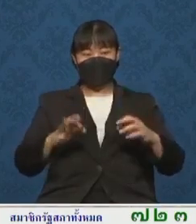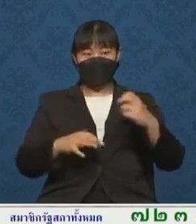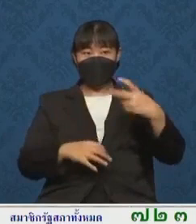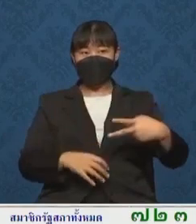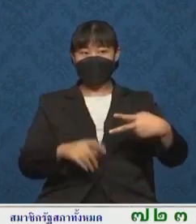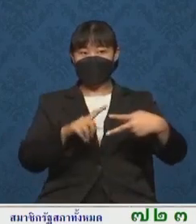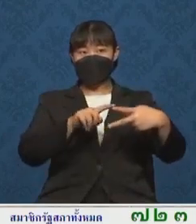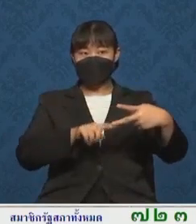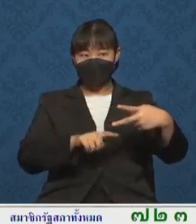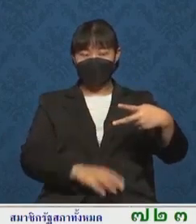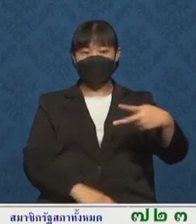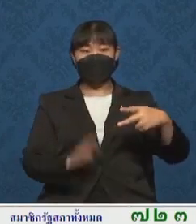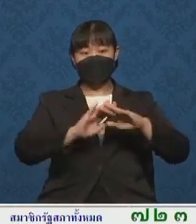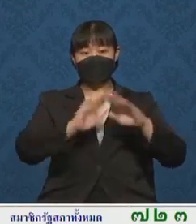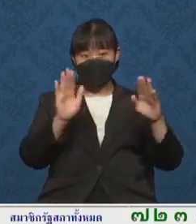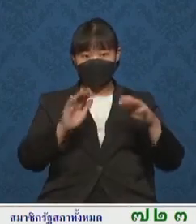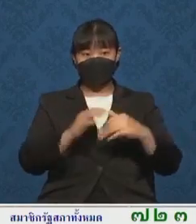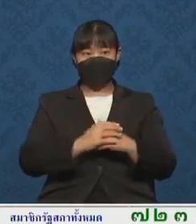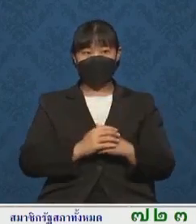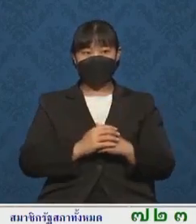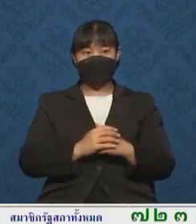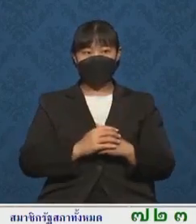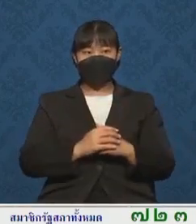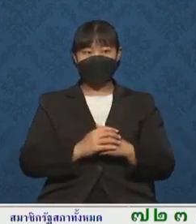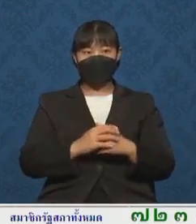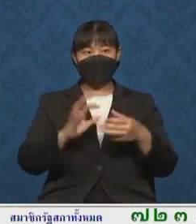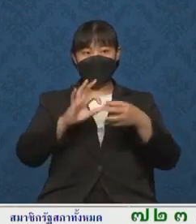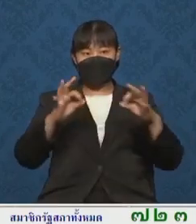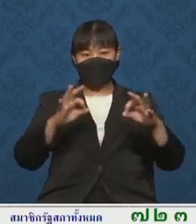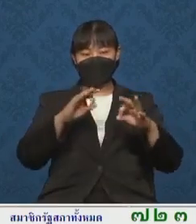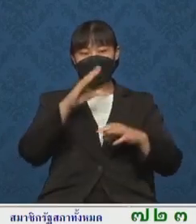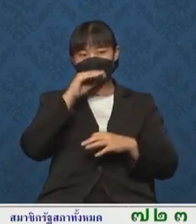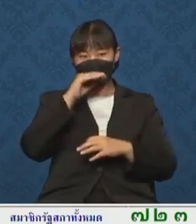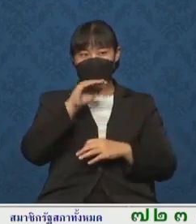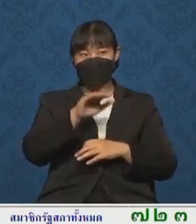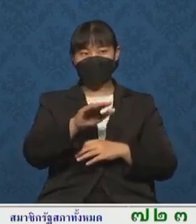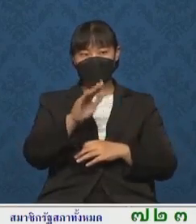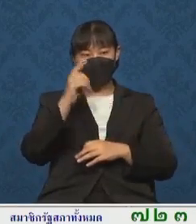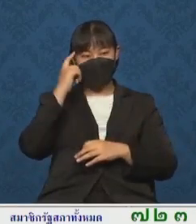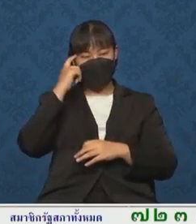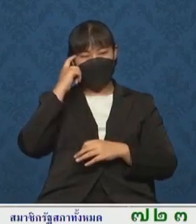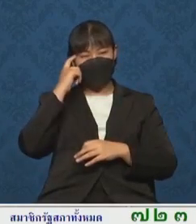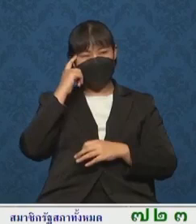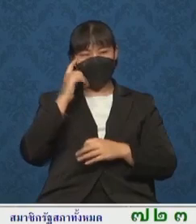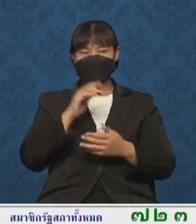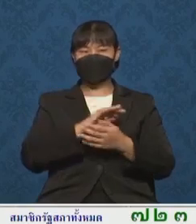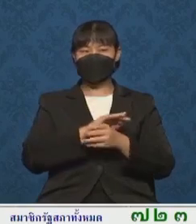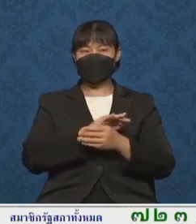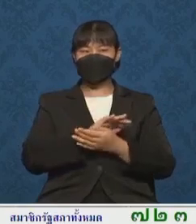ยังไงครับทักทายครับประโยคที่เพื่อนพูดผมจำไม่ได้เลยผมรู้สึกว่าไม่สมควร